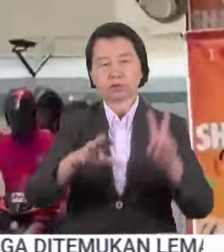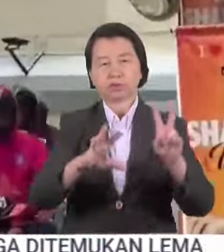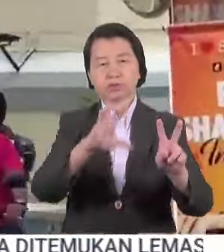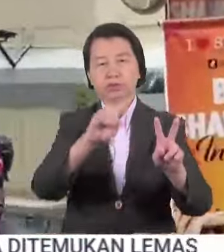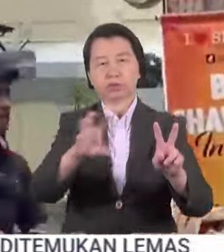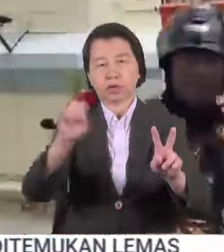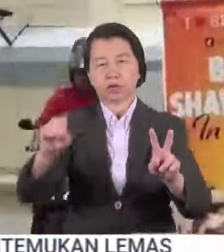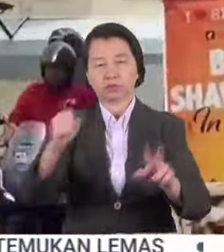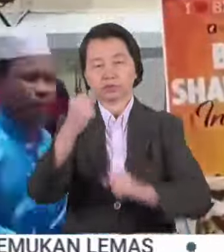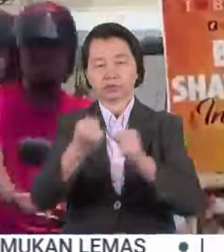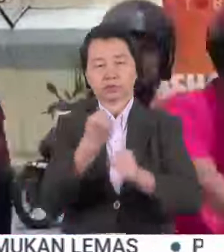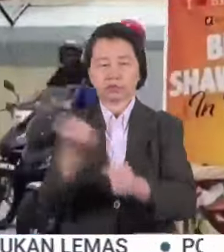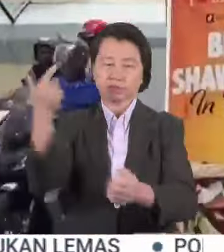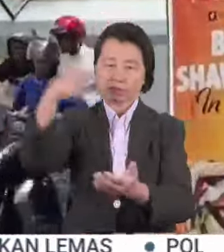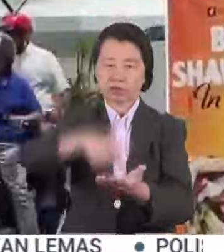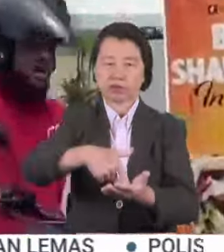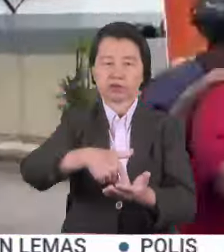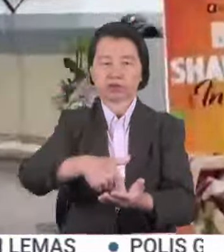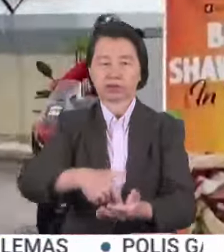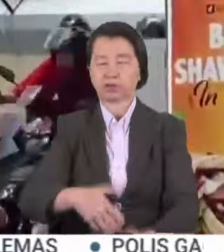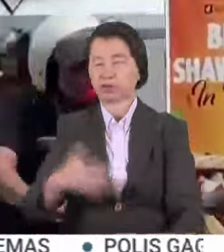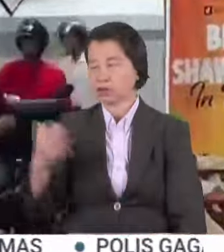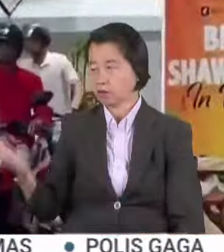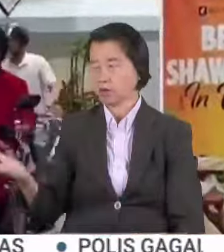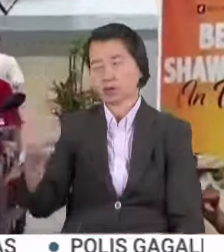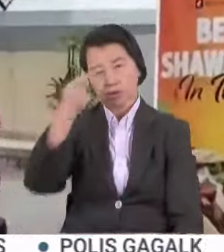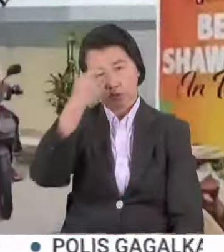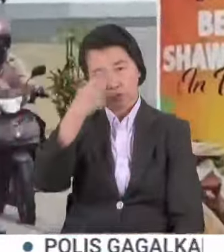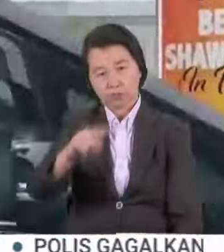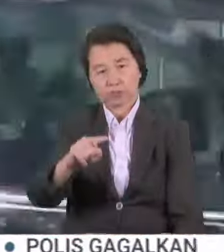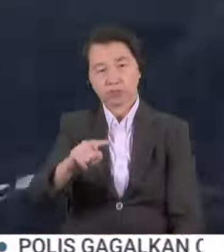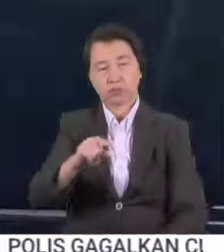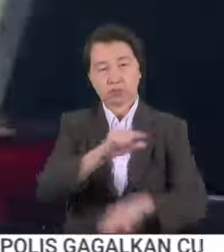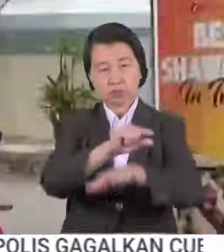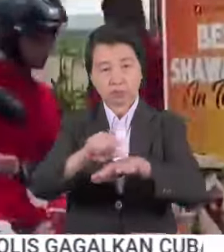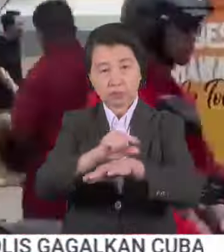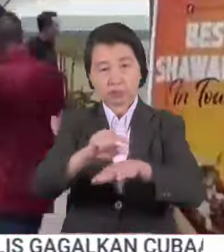200 tahun lagi? Amirah Yusof, Digitown, RTM.